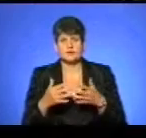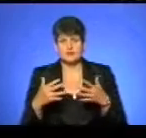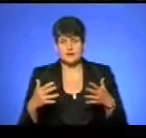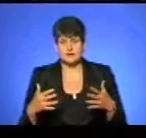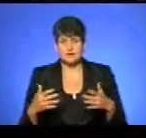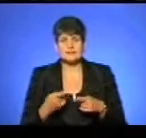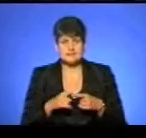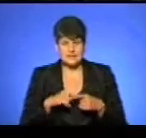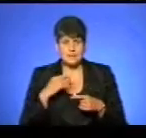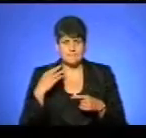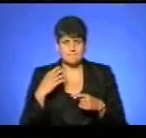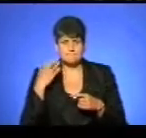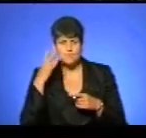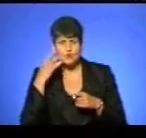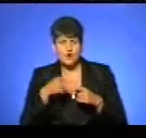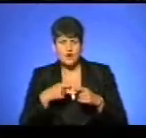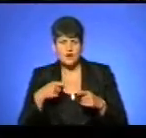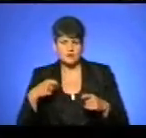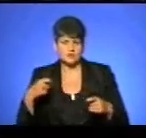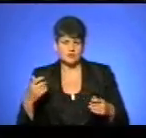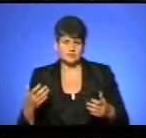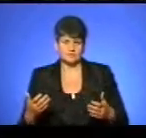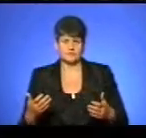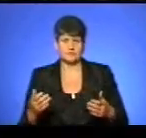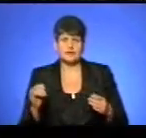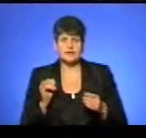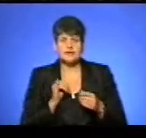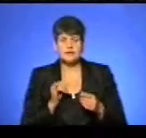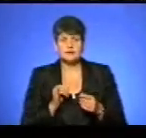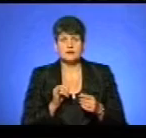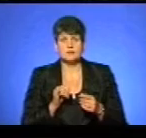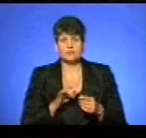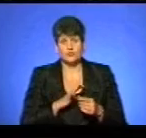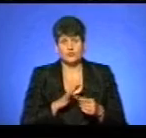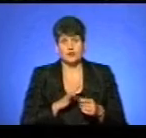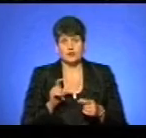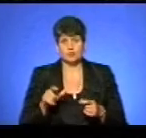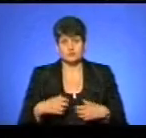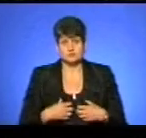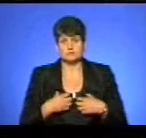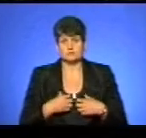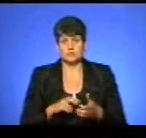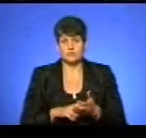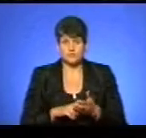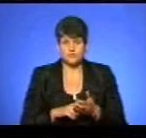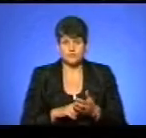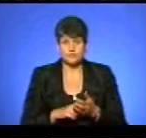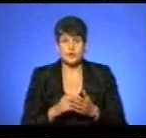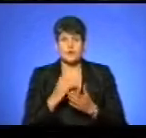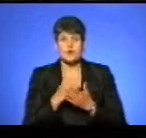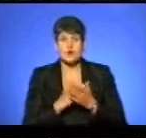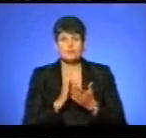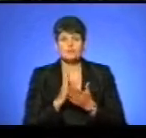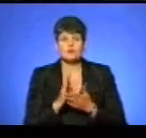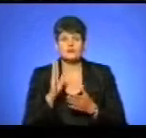це бюрократична тяганина? Так, це бюрократична тяганина, і інколи вона людей відлякує. Програма повинна бути комплексна,